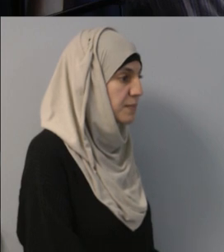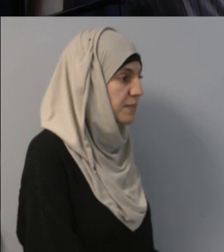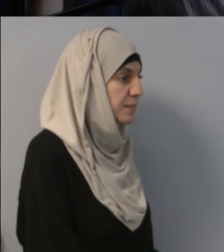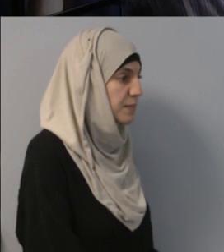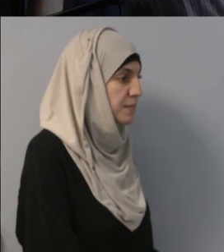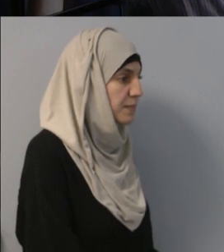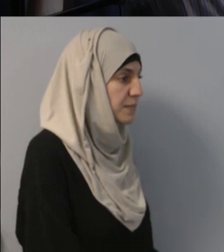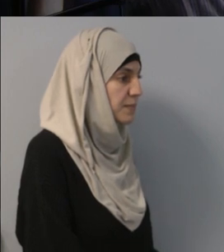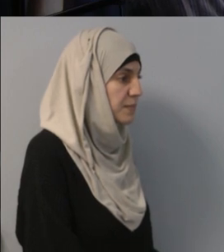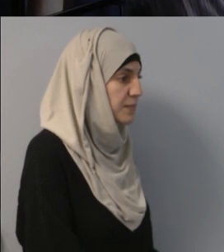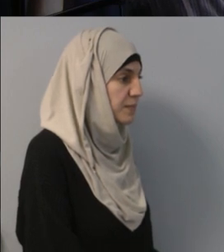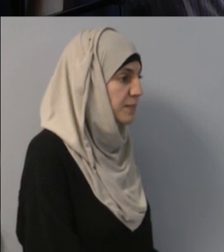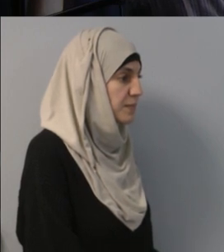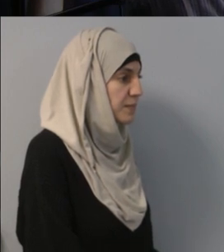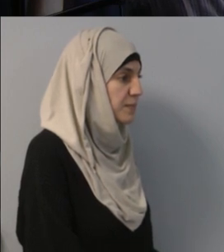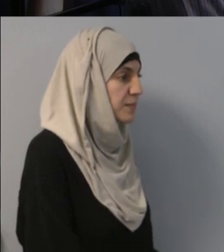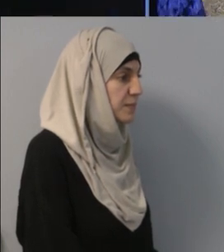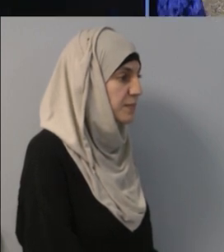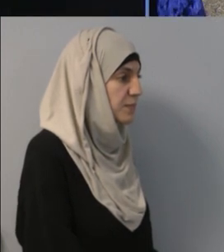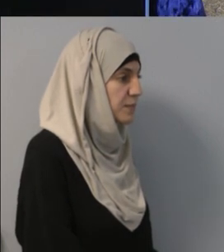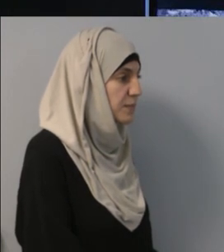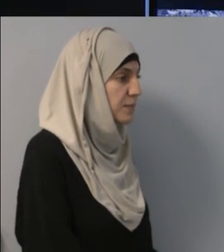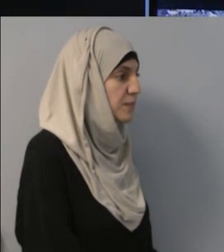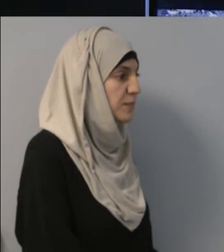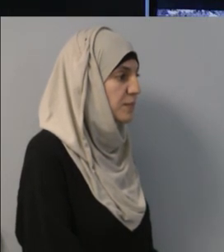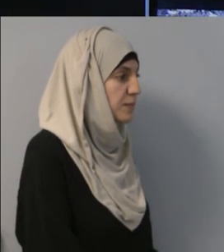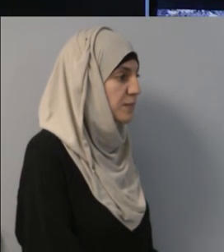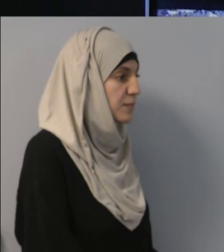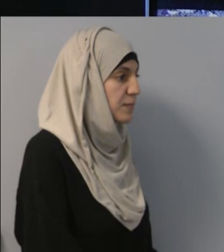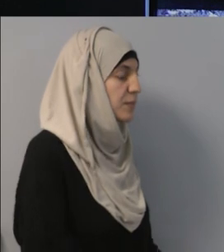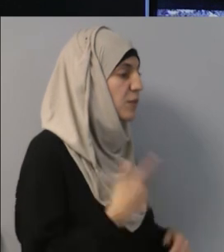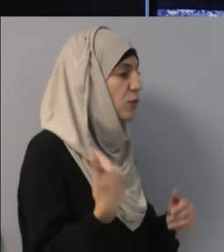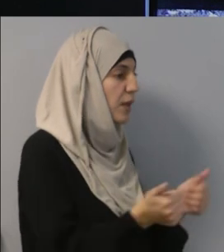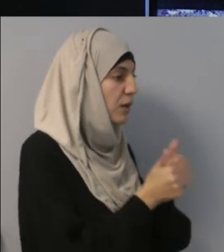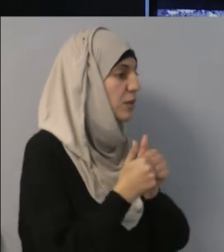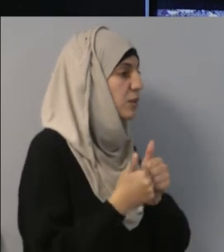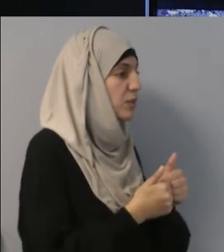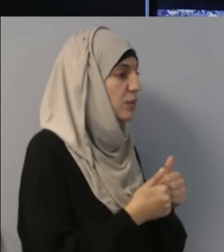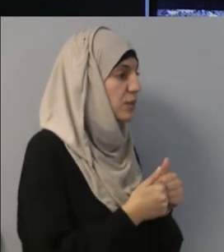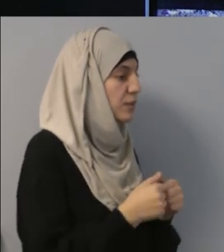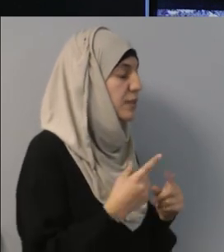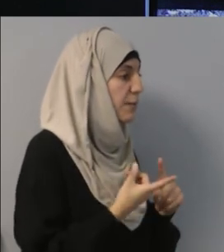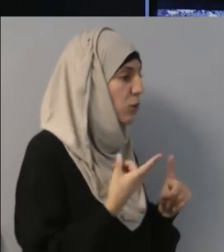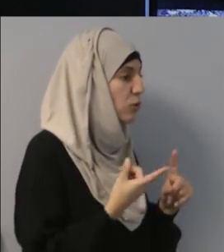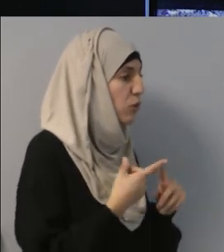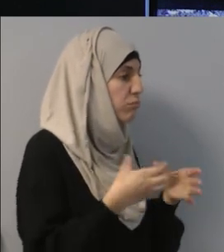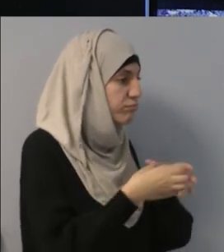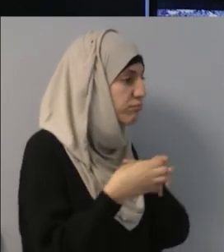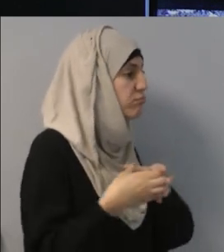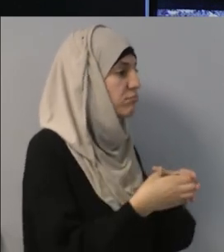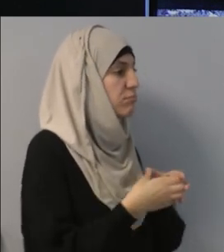Dans au-delà, l'objectif de les télécharger gratuitement. c'est ça. Enfin, au-delà de les numériser, c'est vraiment d'avoir des prises de vue, parce que